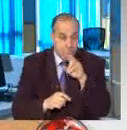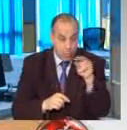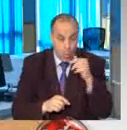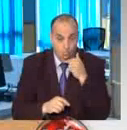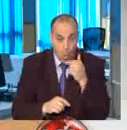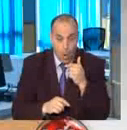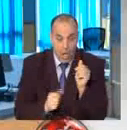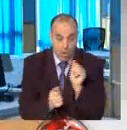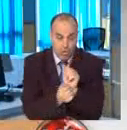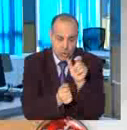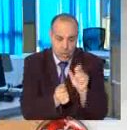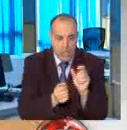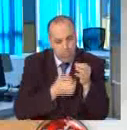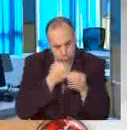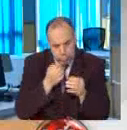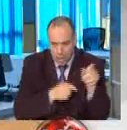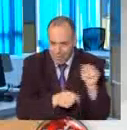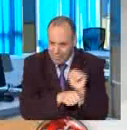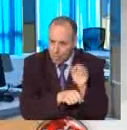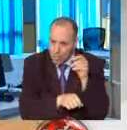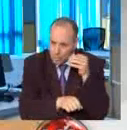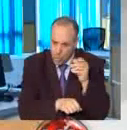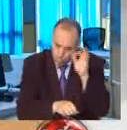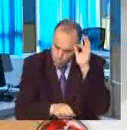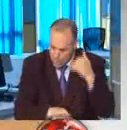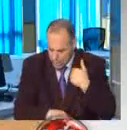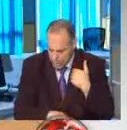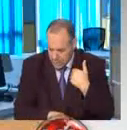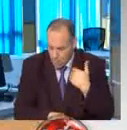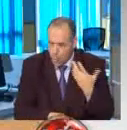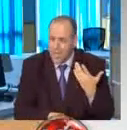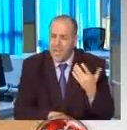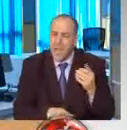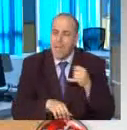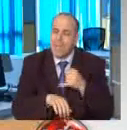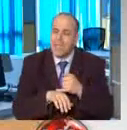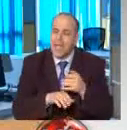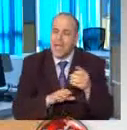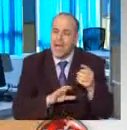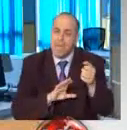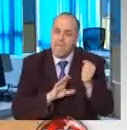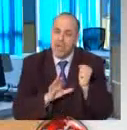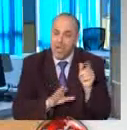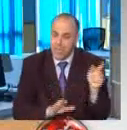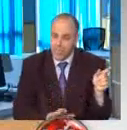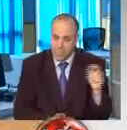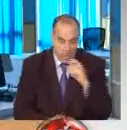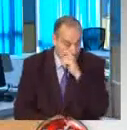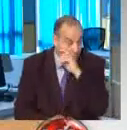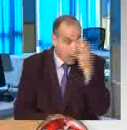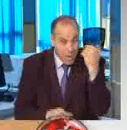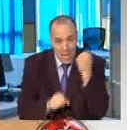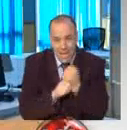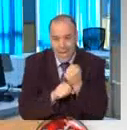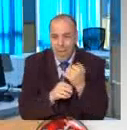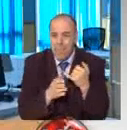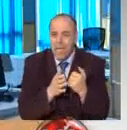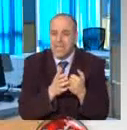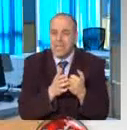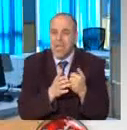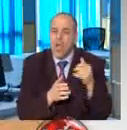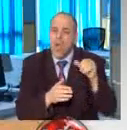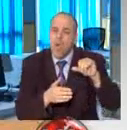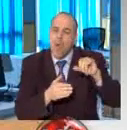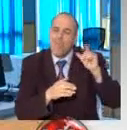أن الموقوف صرح بأنه تونسي أصيل منطقة عمدون من ولاية باجة، كان يعمل بمدينة وازن